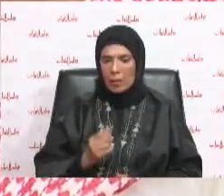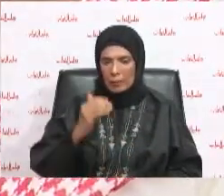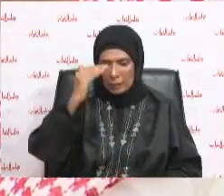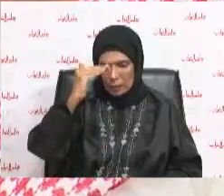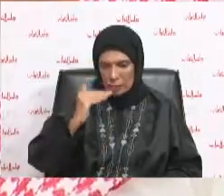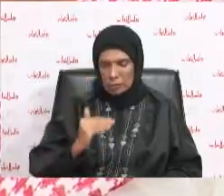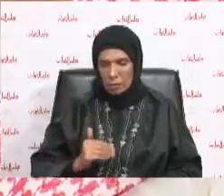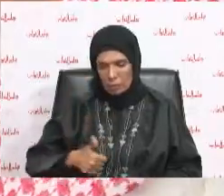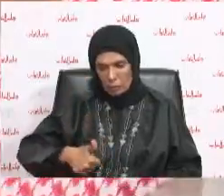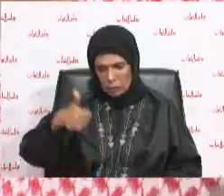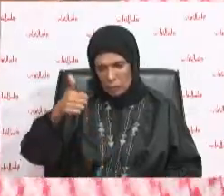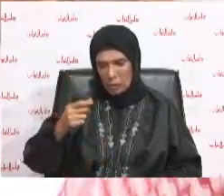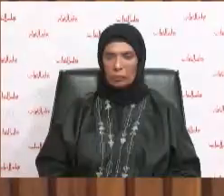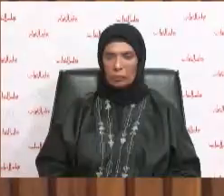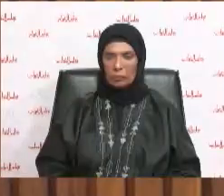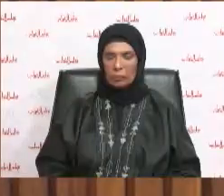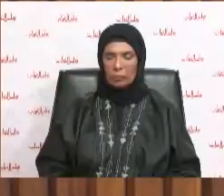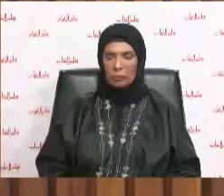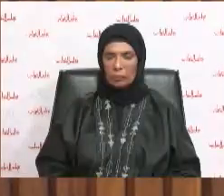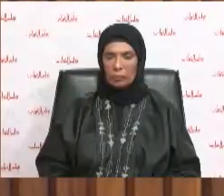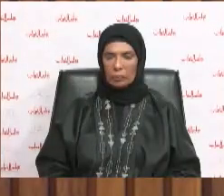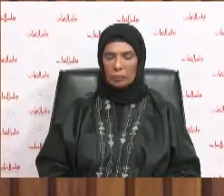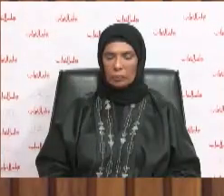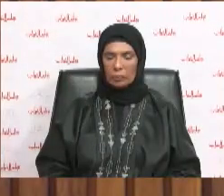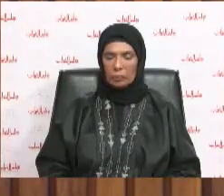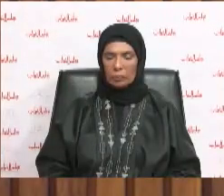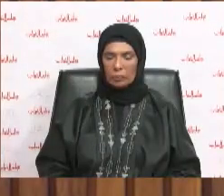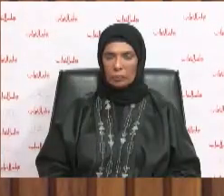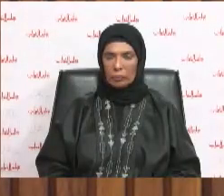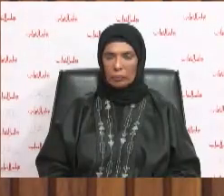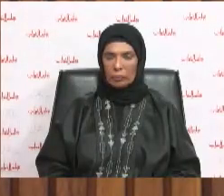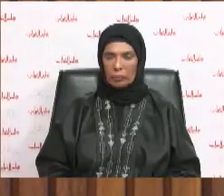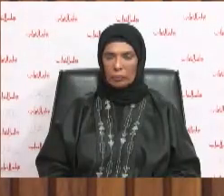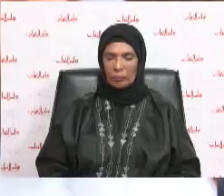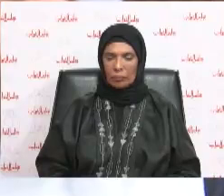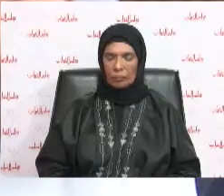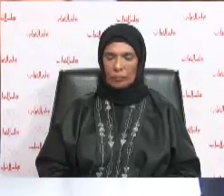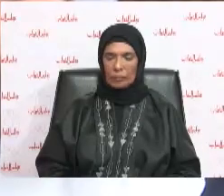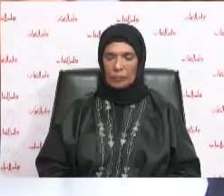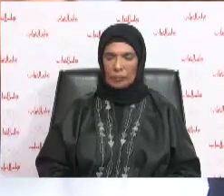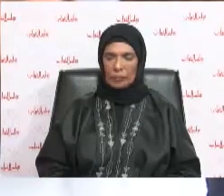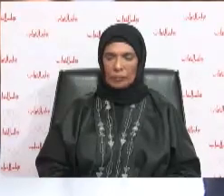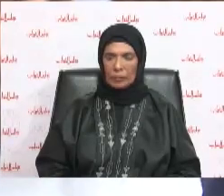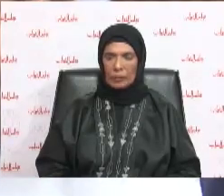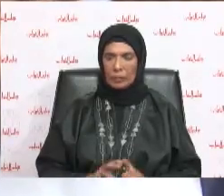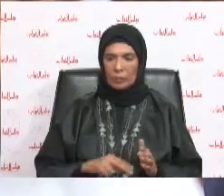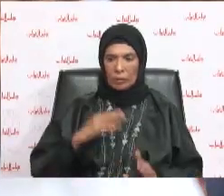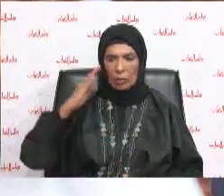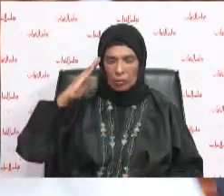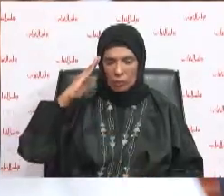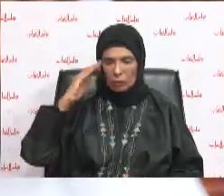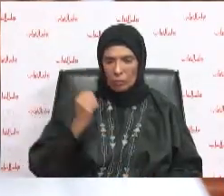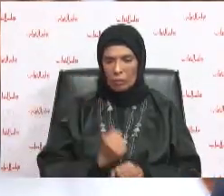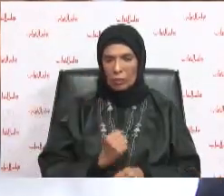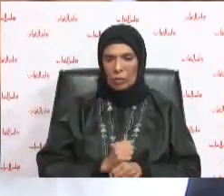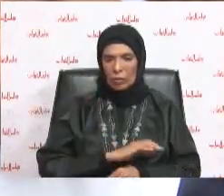أكثر. شكرا معالي الرئيس. تفضل سعادتنا منير سرور. في البداية أود أشكر جهود اللجنة